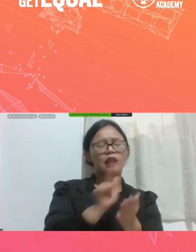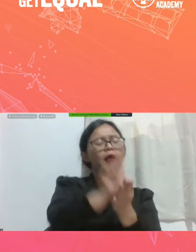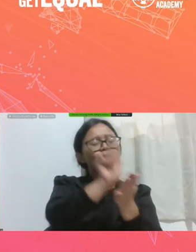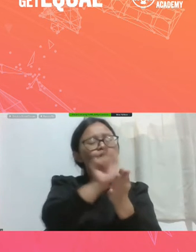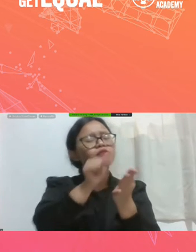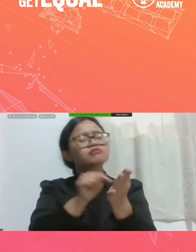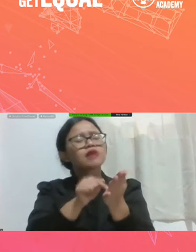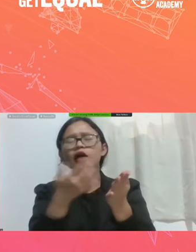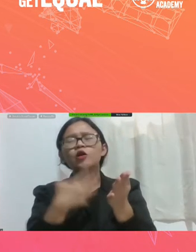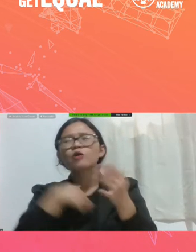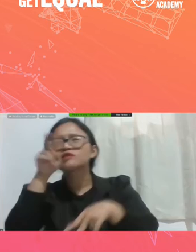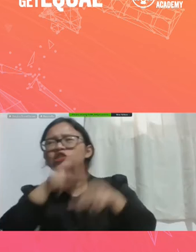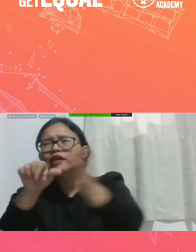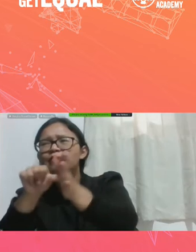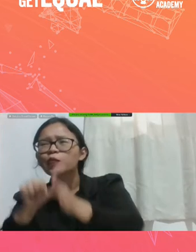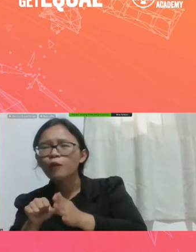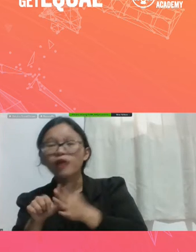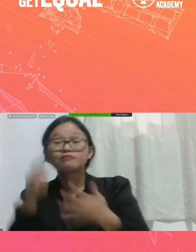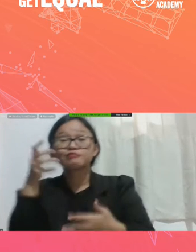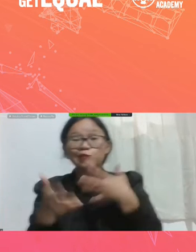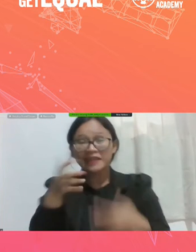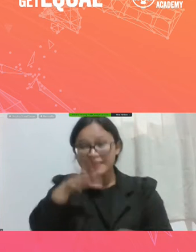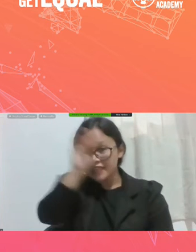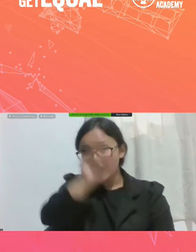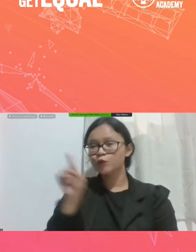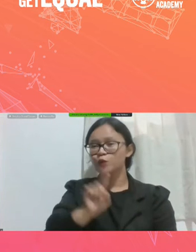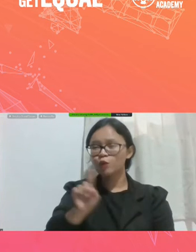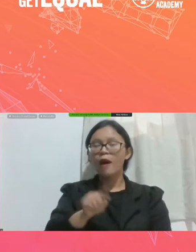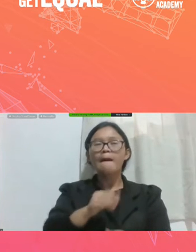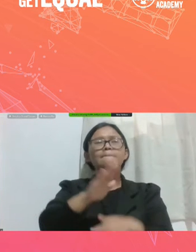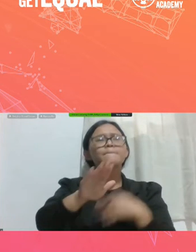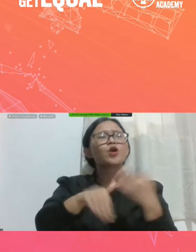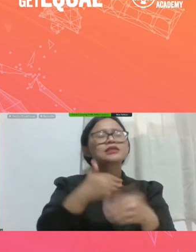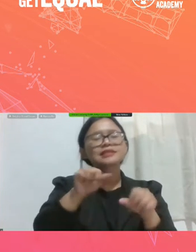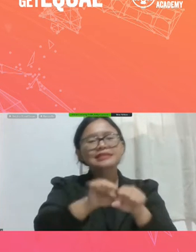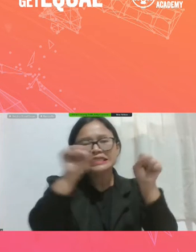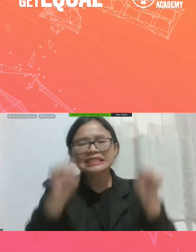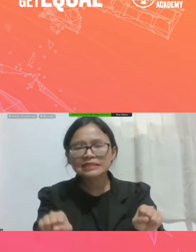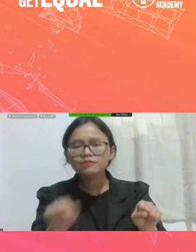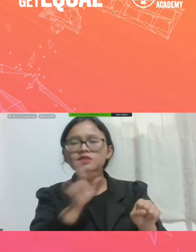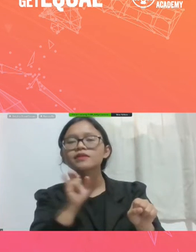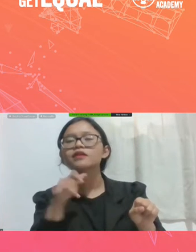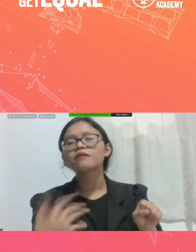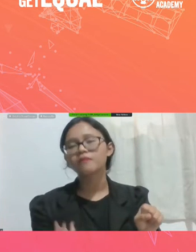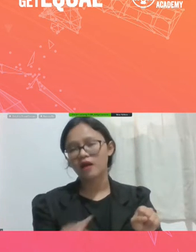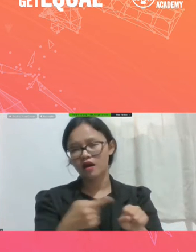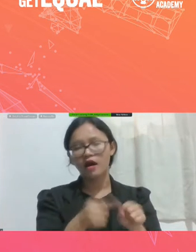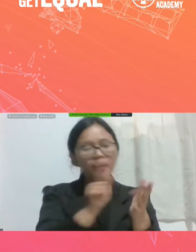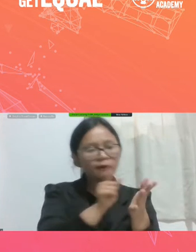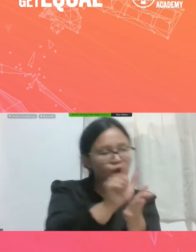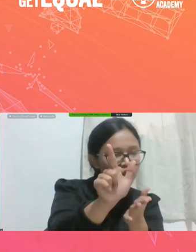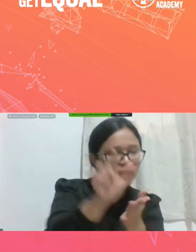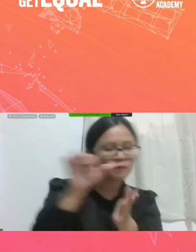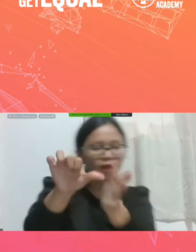bantuan ini yang mungkin kita perlu mendengar juga, apa sih mekanisme atau sistem yang sudah ada untuk melaporkan atau mencari bantuan ini seperti apa.